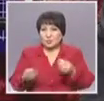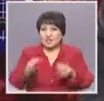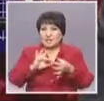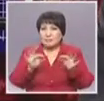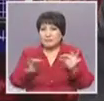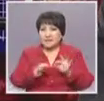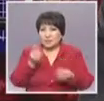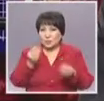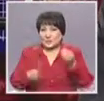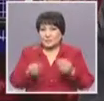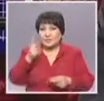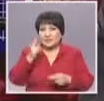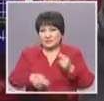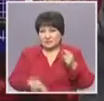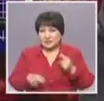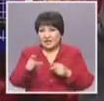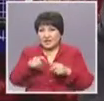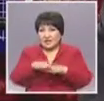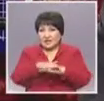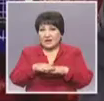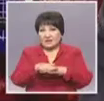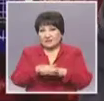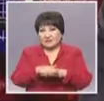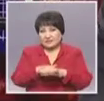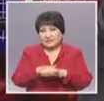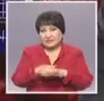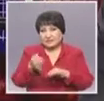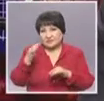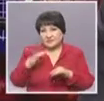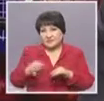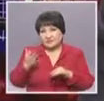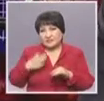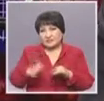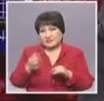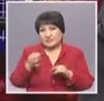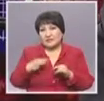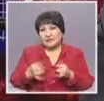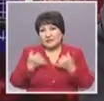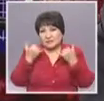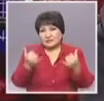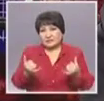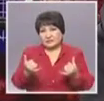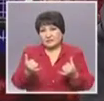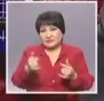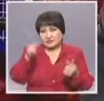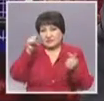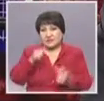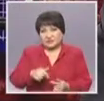кейін халықтың игілігіне жарайтын болады. Екінші сұрағыңыз жаңағы